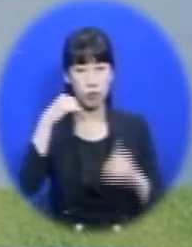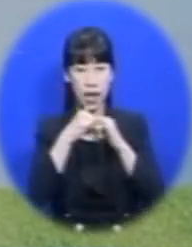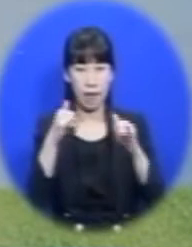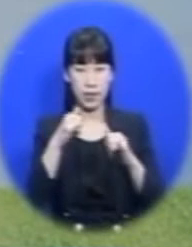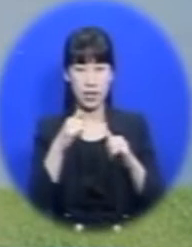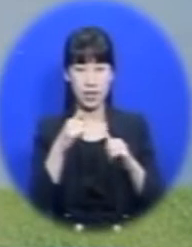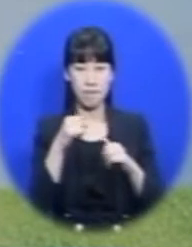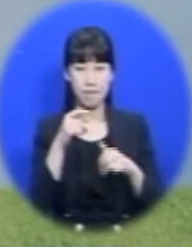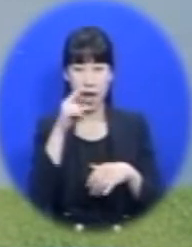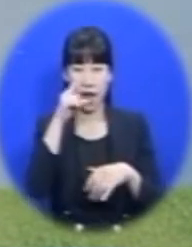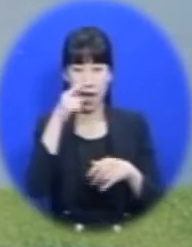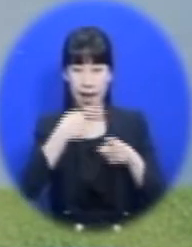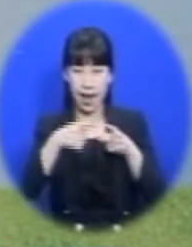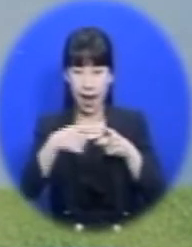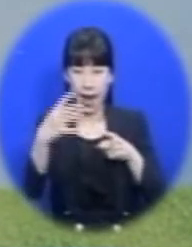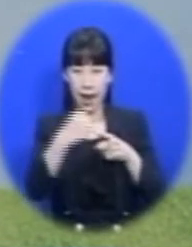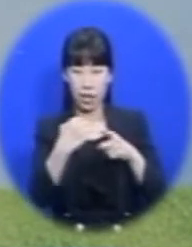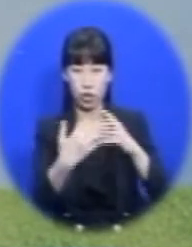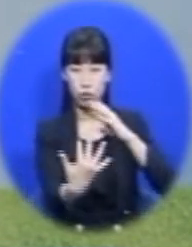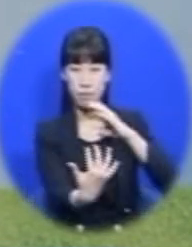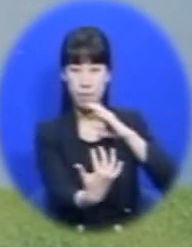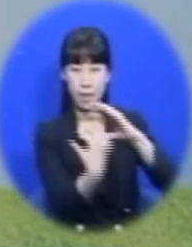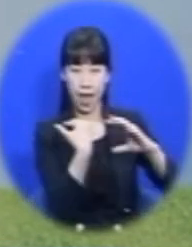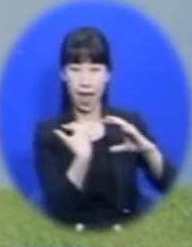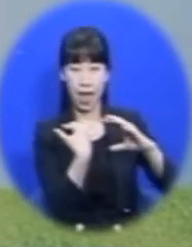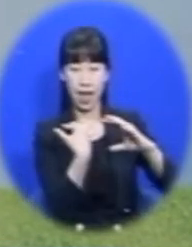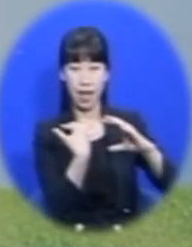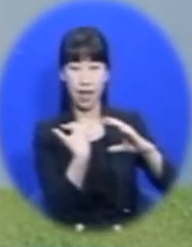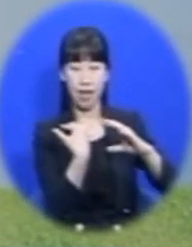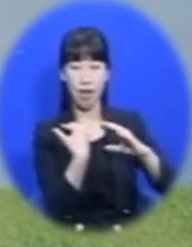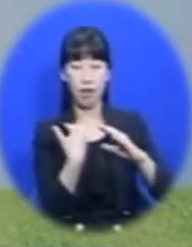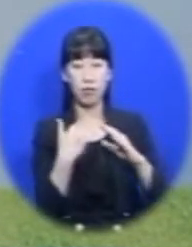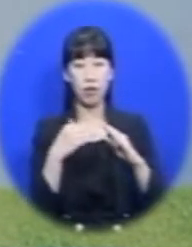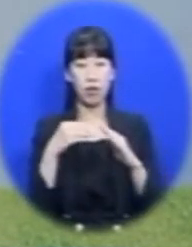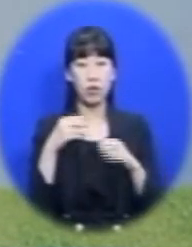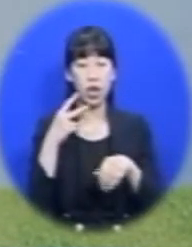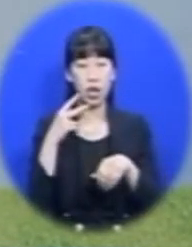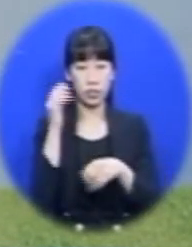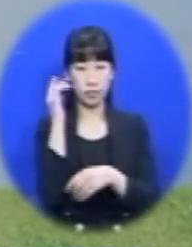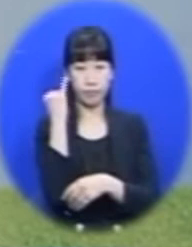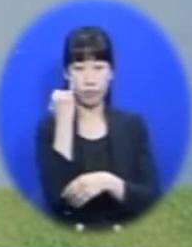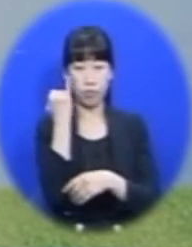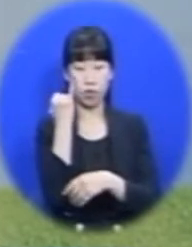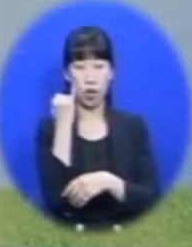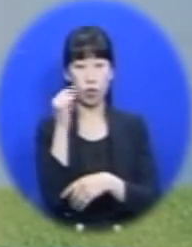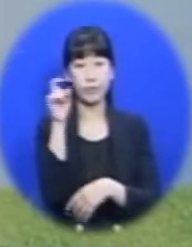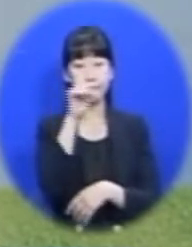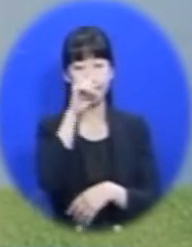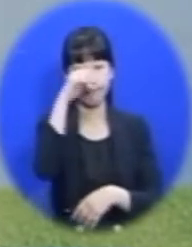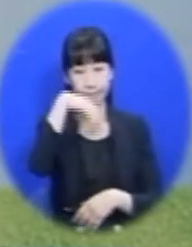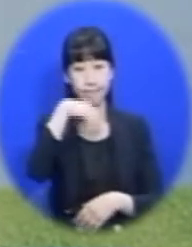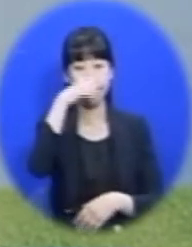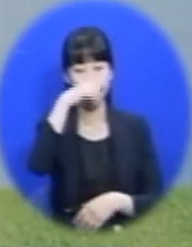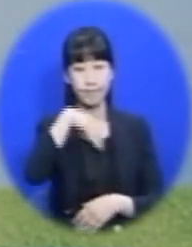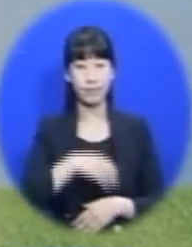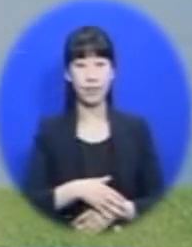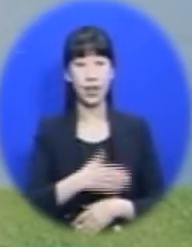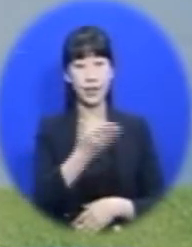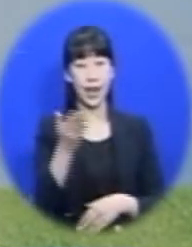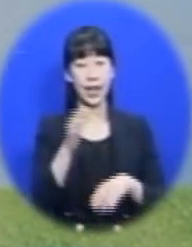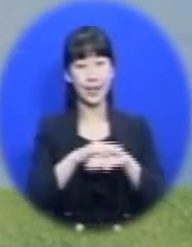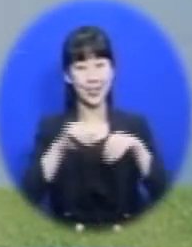들고 이 선교사님 집에 들이닥쳤습니다. 캐롤라인 선교사님이 아무렇지도 않다는 듯이